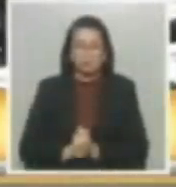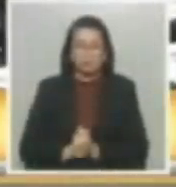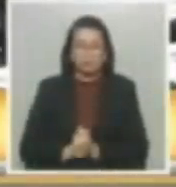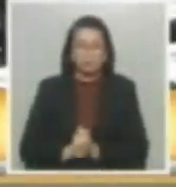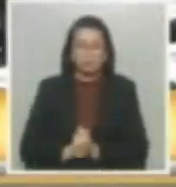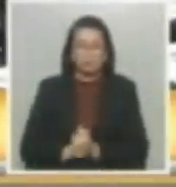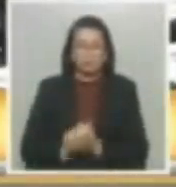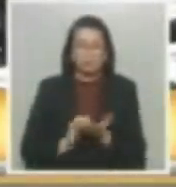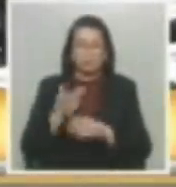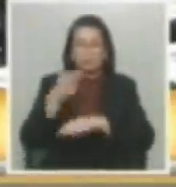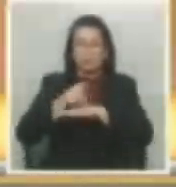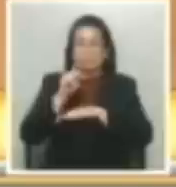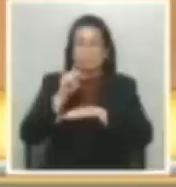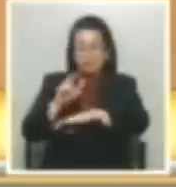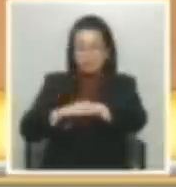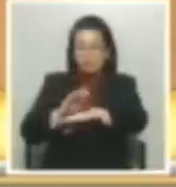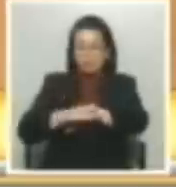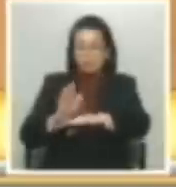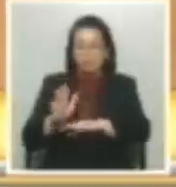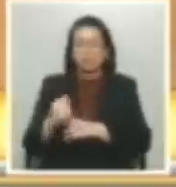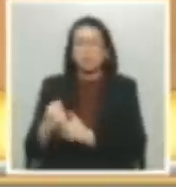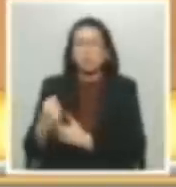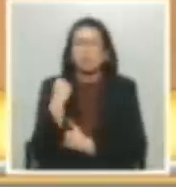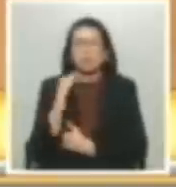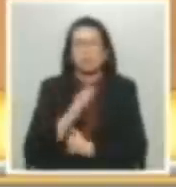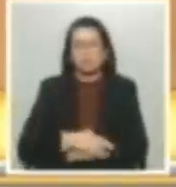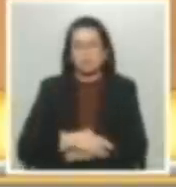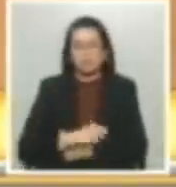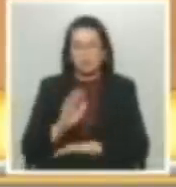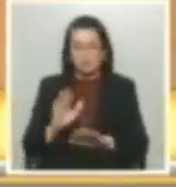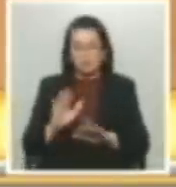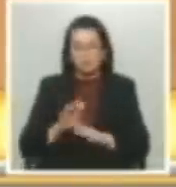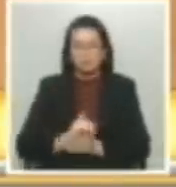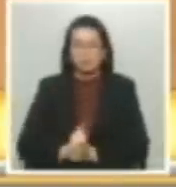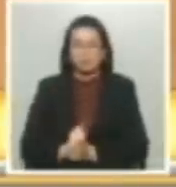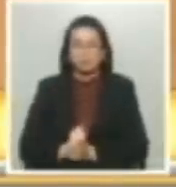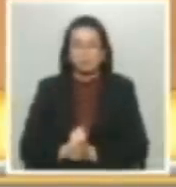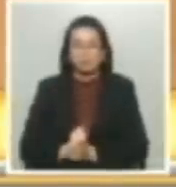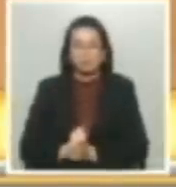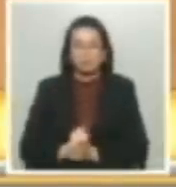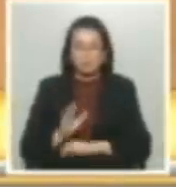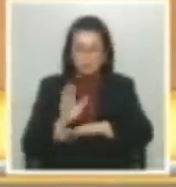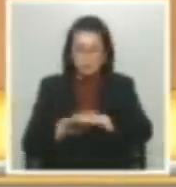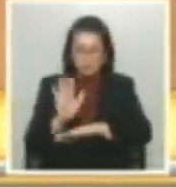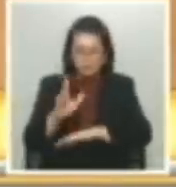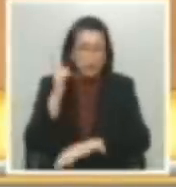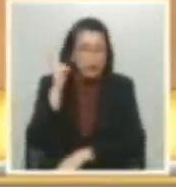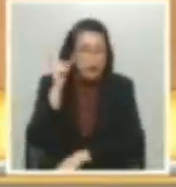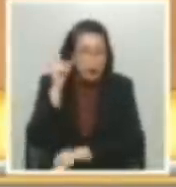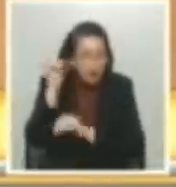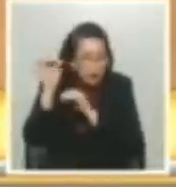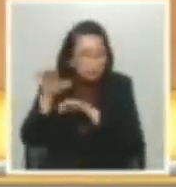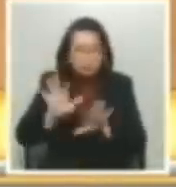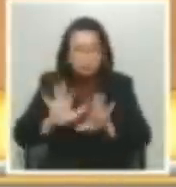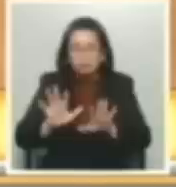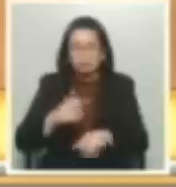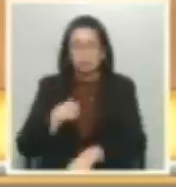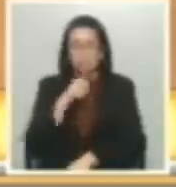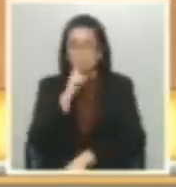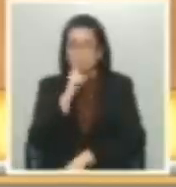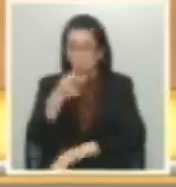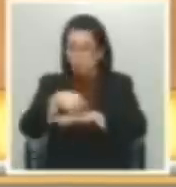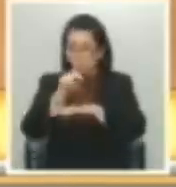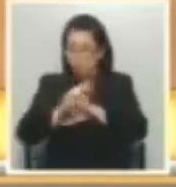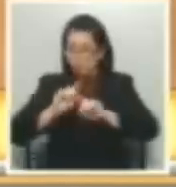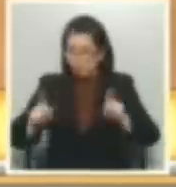ตก็อย่า ไม่ได้รุนแรงนะท่านประธานนะนี่พูดเฉยๆข่าวลือ ก็อย่าไปเอาข่าว ผมยังไม่ได้กล่าวหาท่านประธานนะท่านประธ